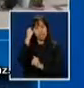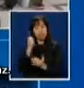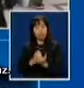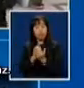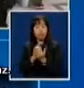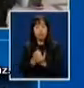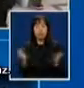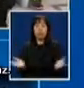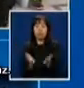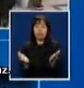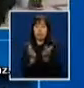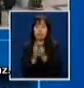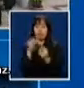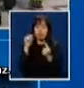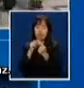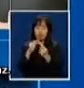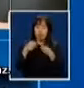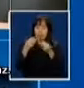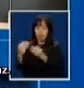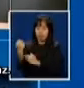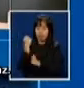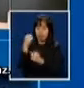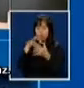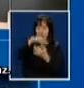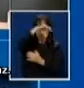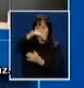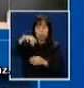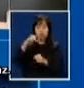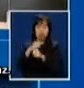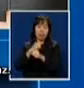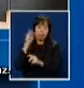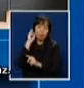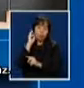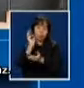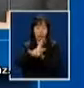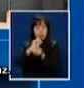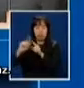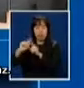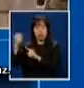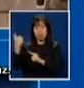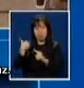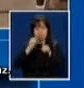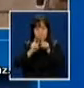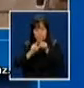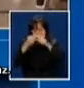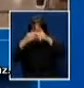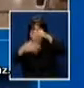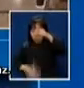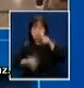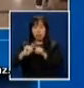ส่งเสริมสนับสนุนเนี่ยเพิ่มความเข้มแข็งขององค์กรวิชาชีพสื่อสื่อขนาดนี้ก็มีหลายประเภทหลายแขนงนะครับ